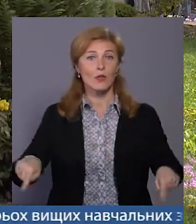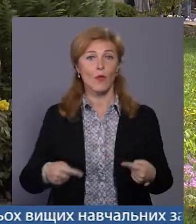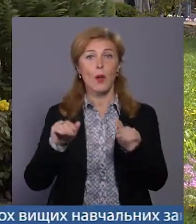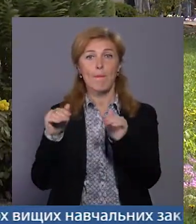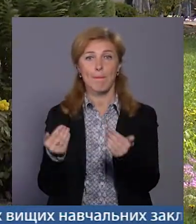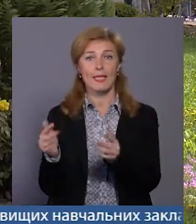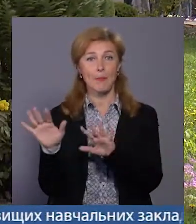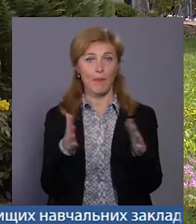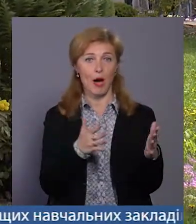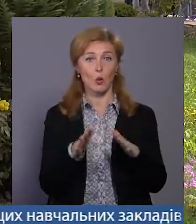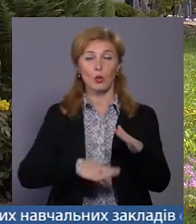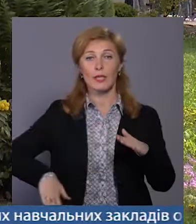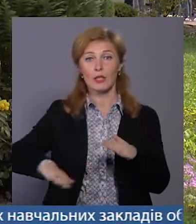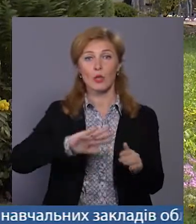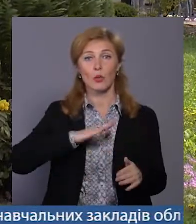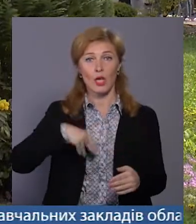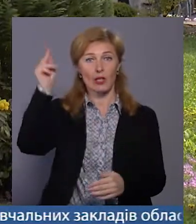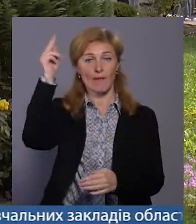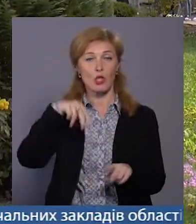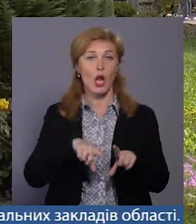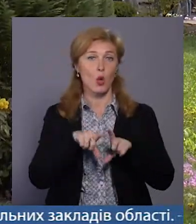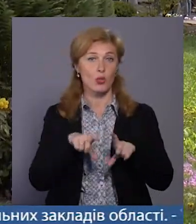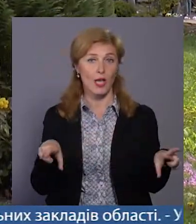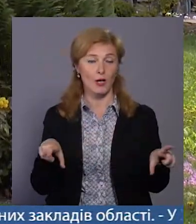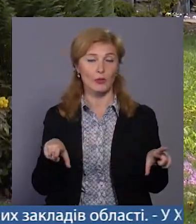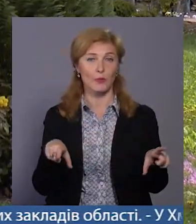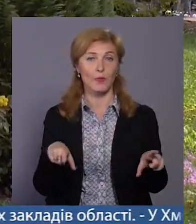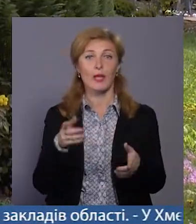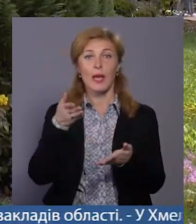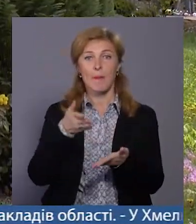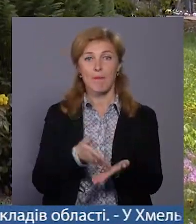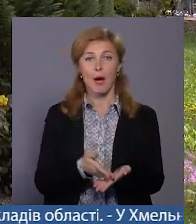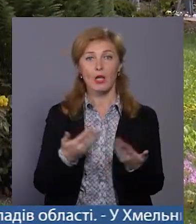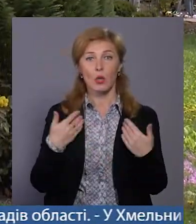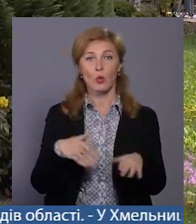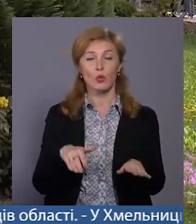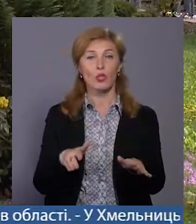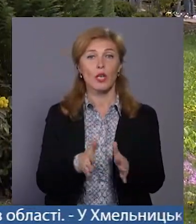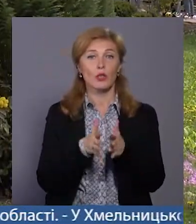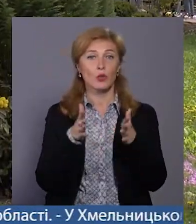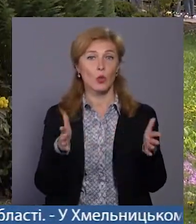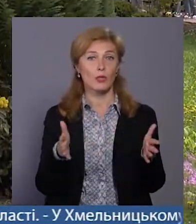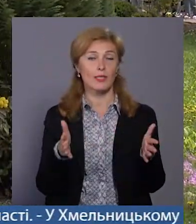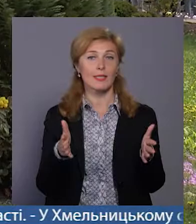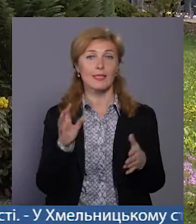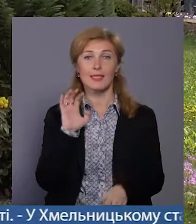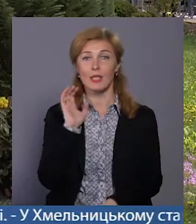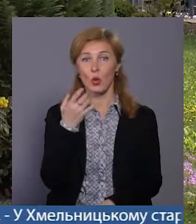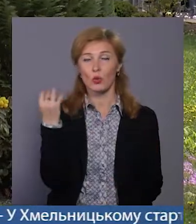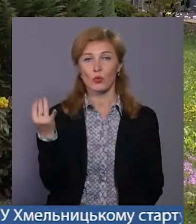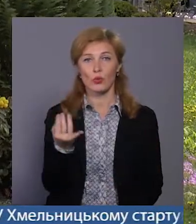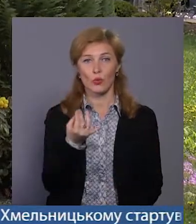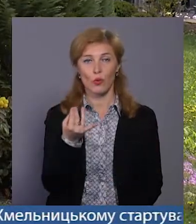на території нашого навчального закладу. Навчальний заклад має вже досить таку серйозну